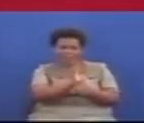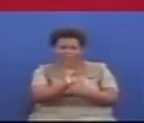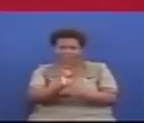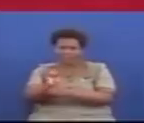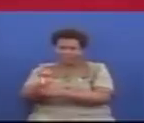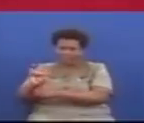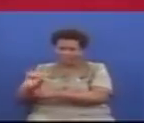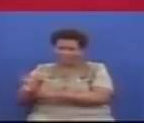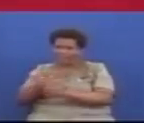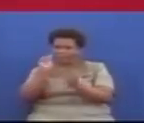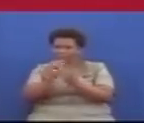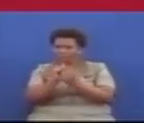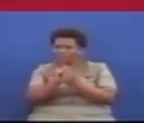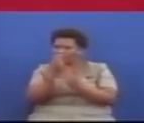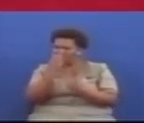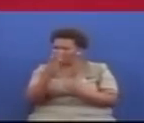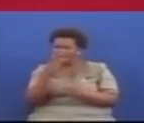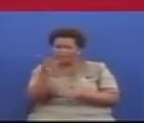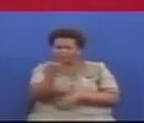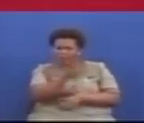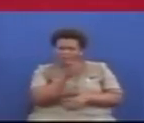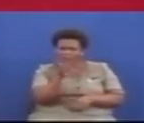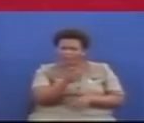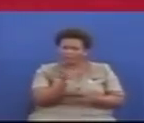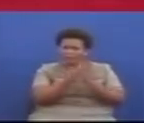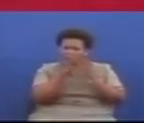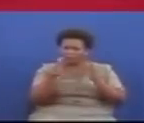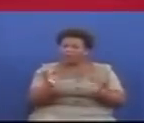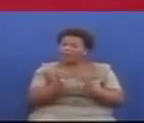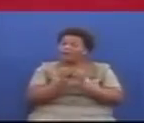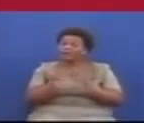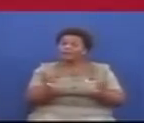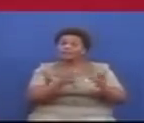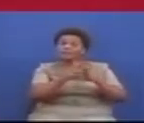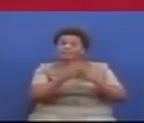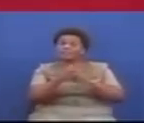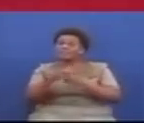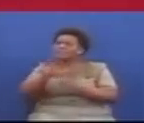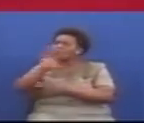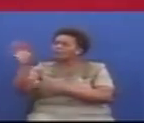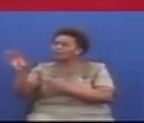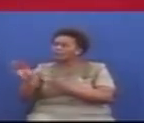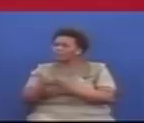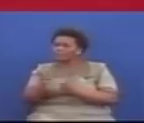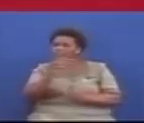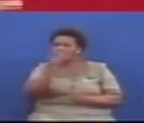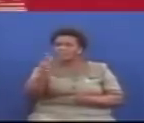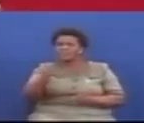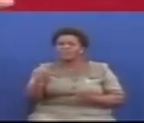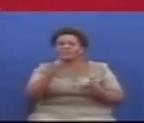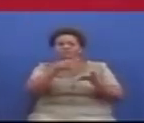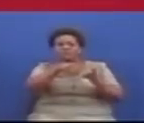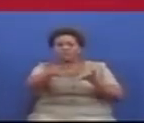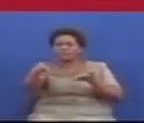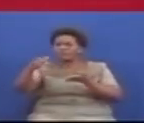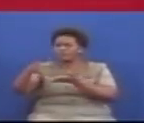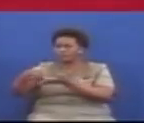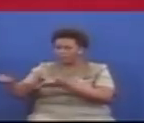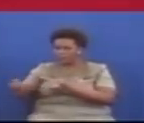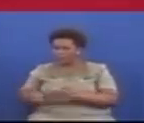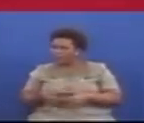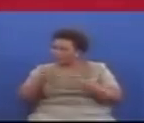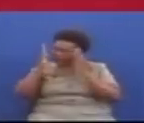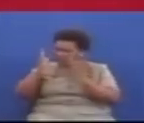nyingine tunaona kwamba tumekuwa na madeni mengi, lakini makandarasi wote nchini wamelipwa, sasa tuko current, tunaenda vizuri. Kwa hiyo mheshimiwa